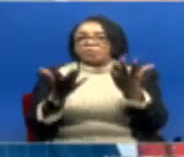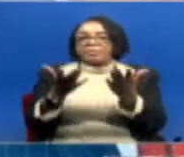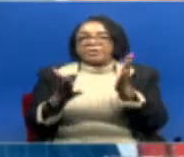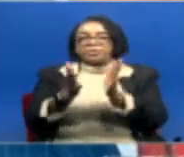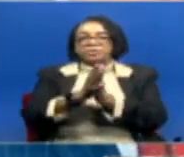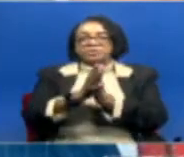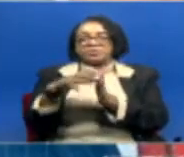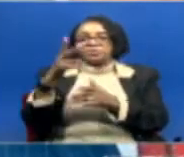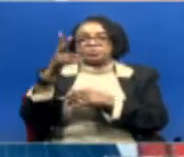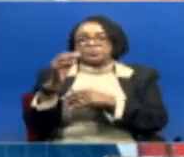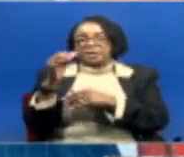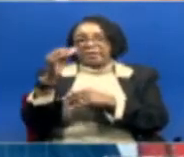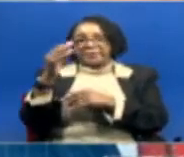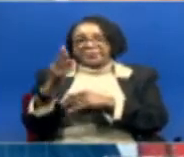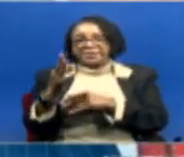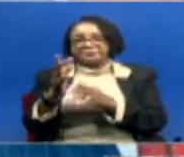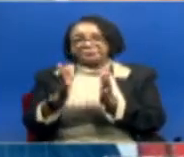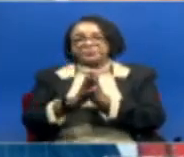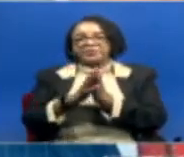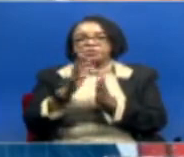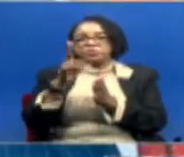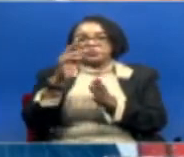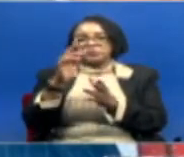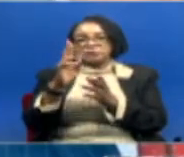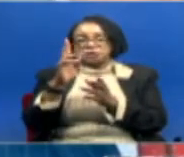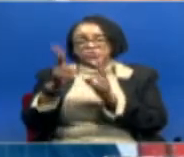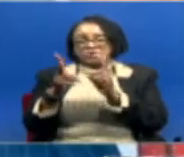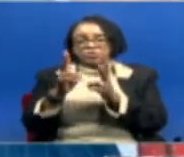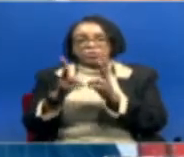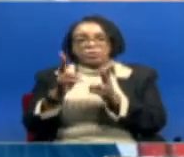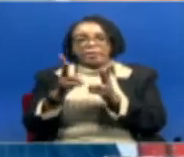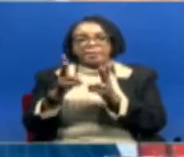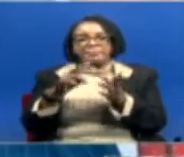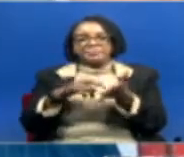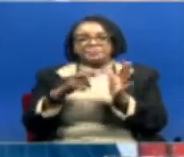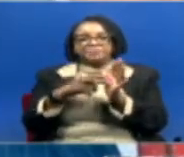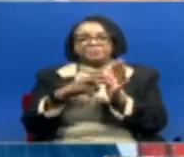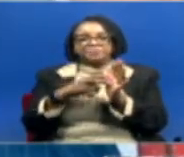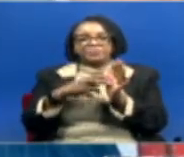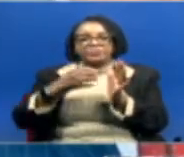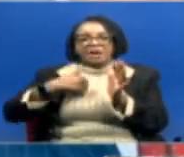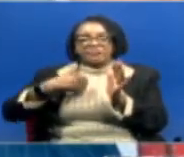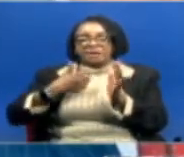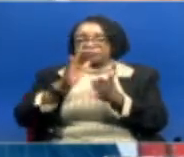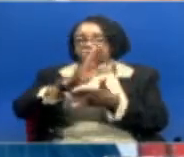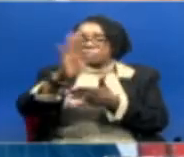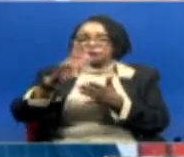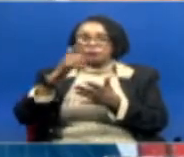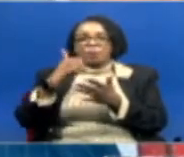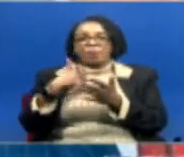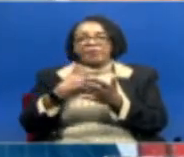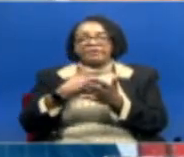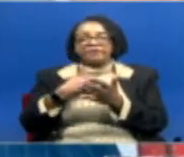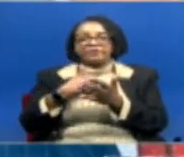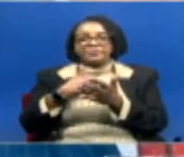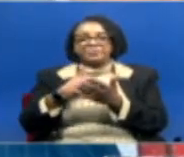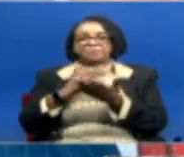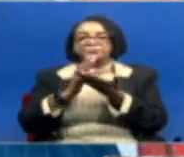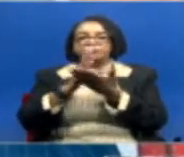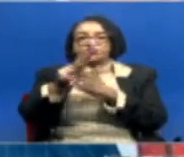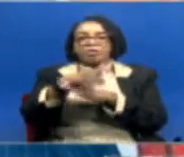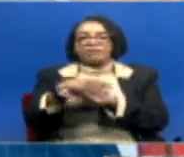2023 na mwaka 2022 tuki angalia id ya wale amba wal alama zaidi ya